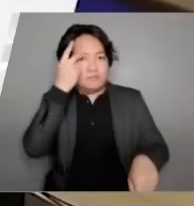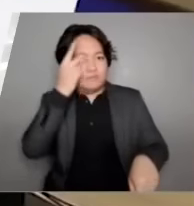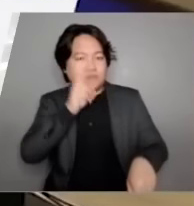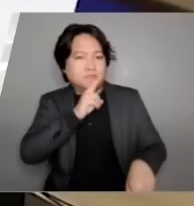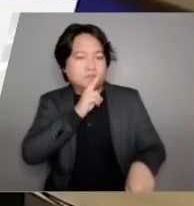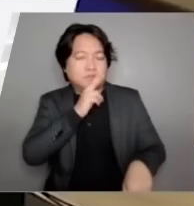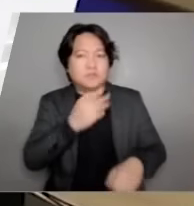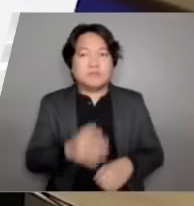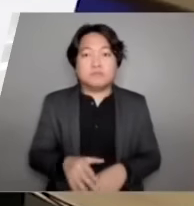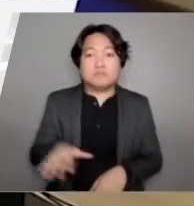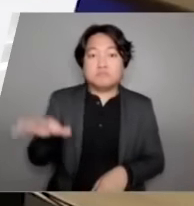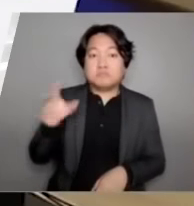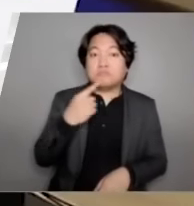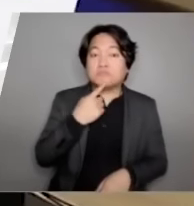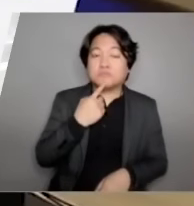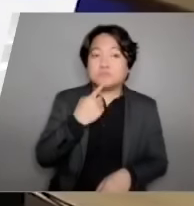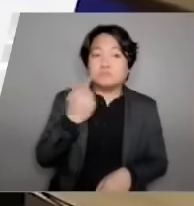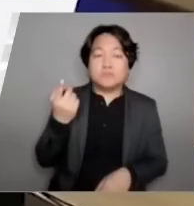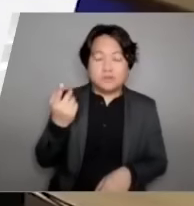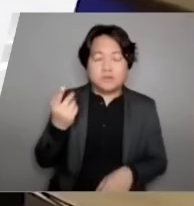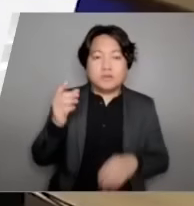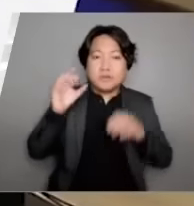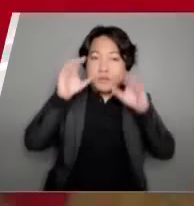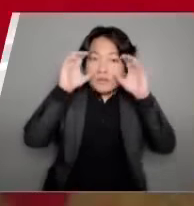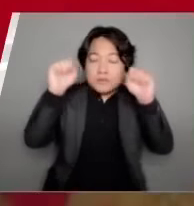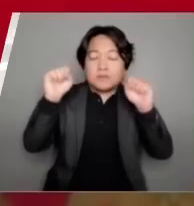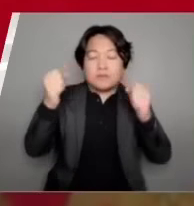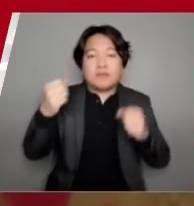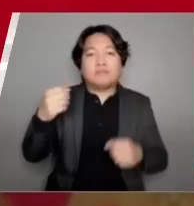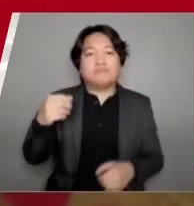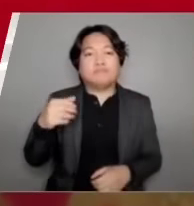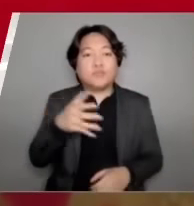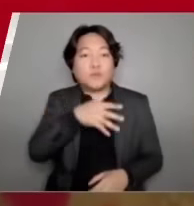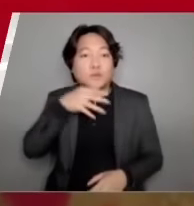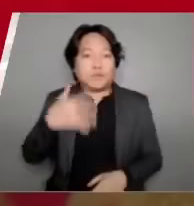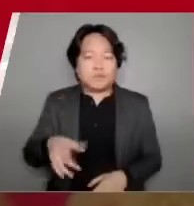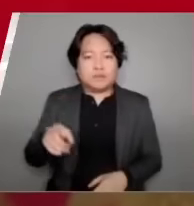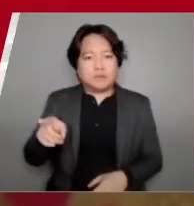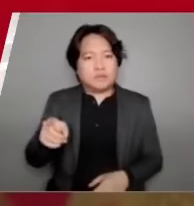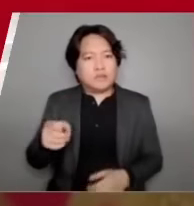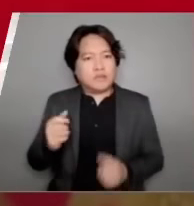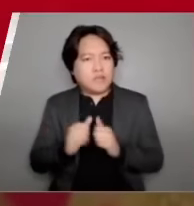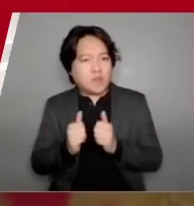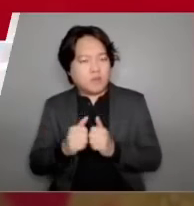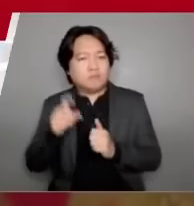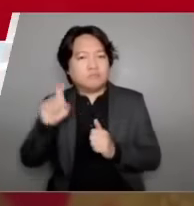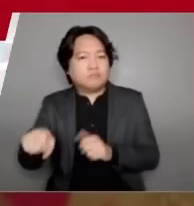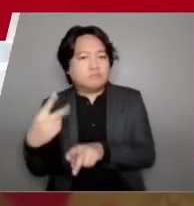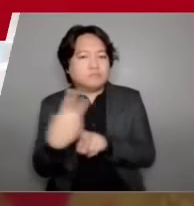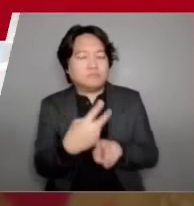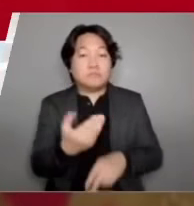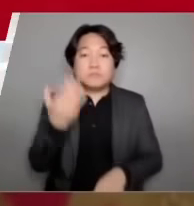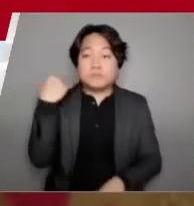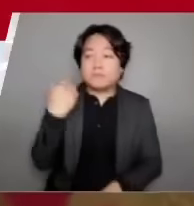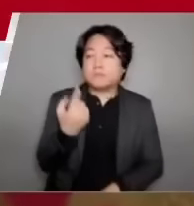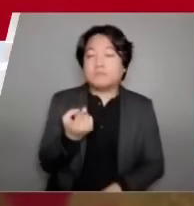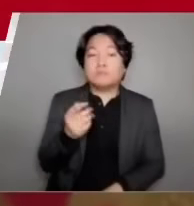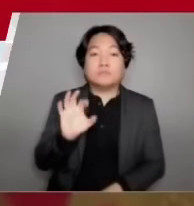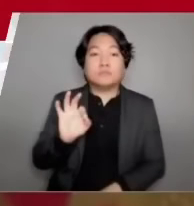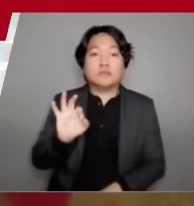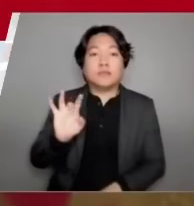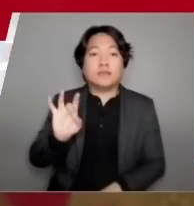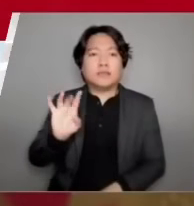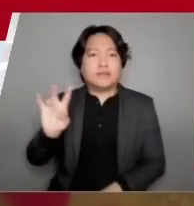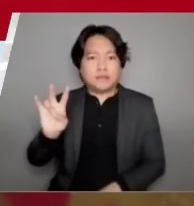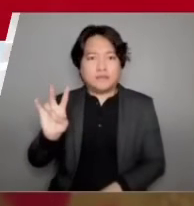saan ilalagay ang mga gagawing missile para sa kanilang seguridad. Matatanda ang noong 1987, nagkasundo ang Russia at Amerika na hindi na sila